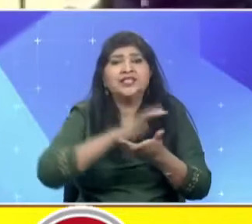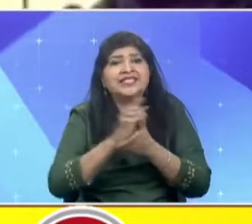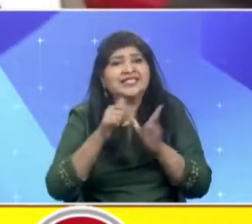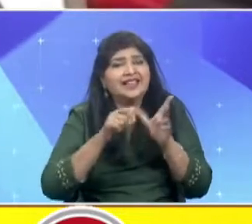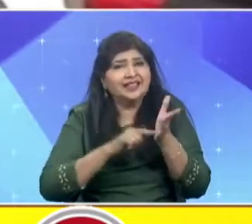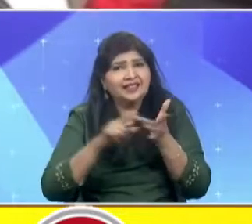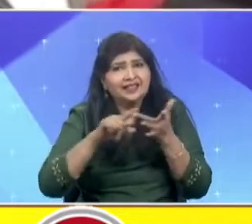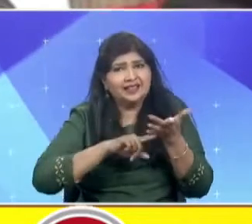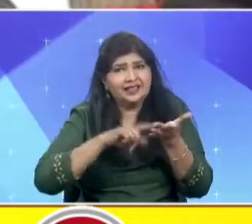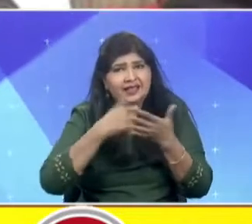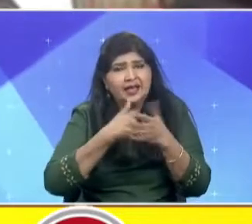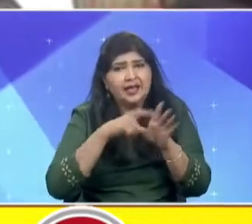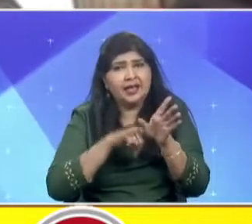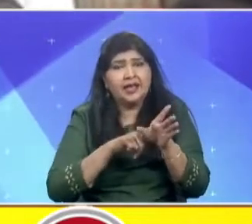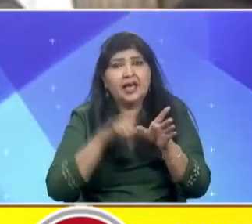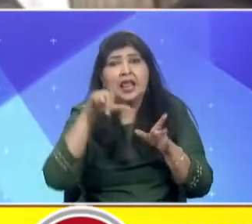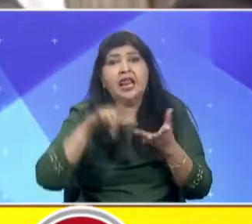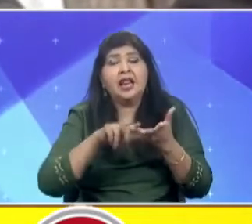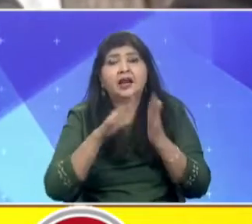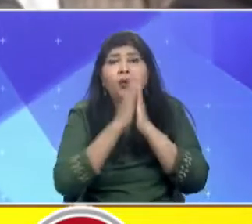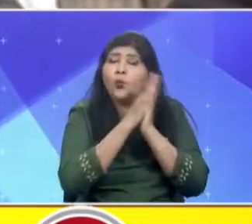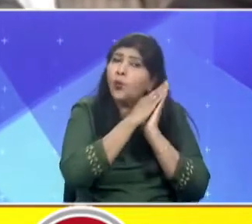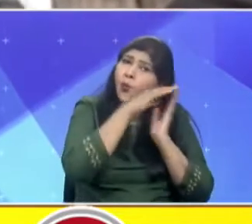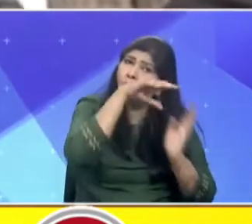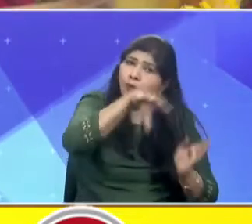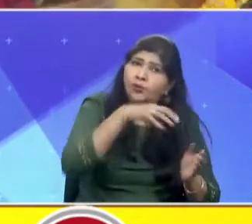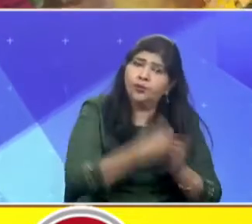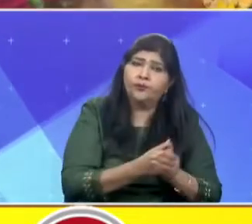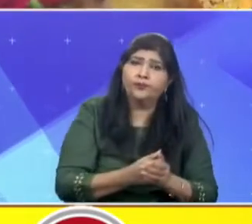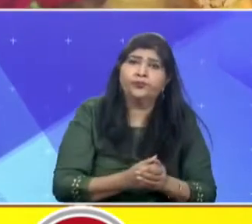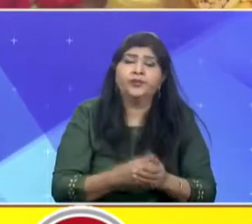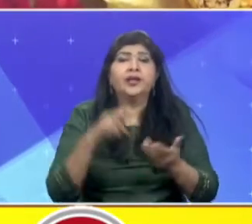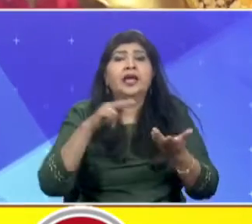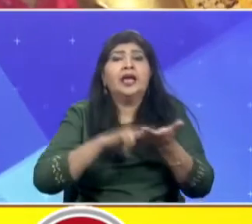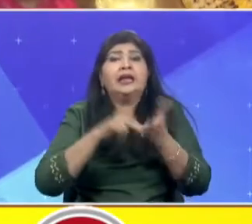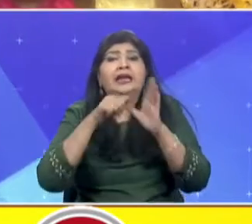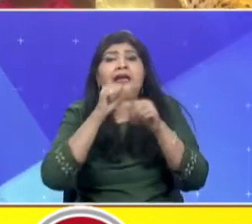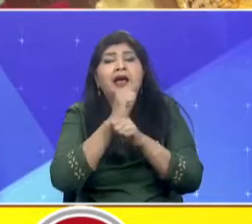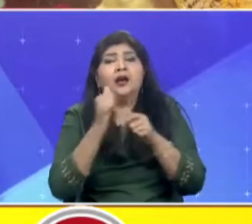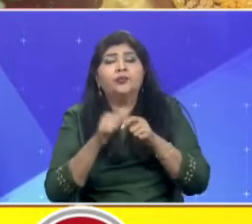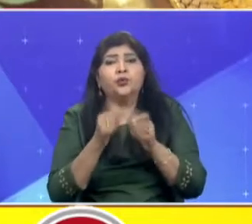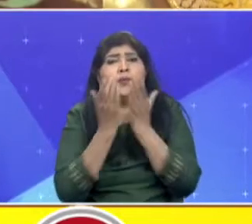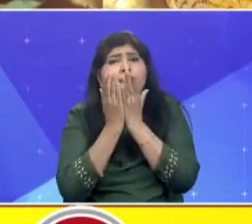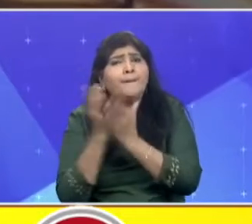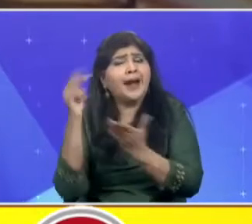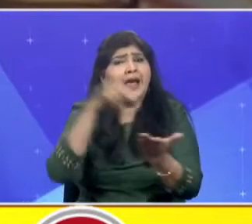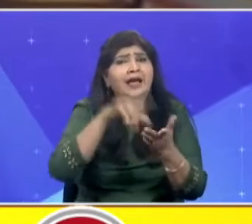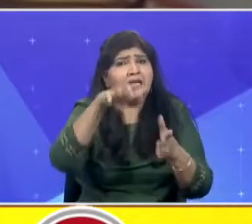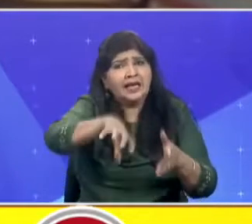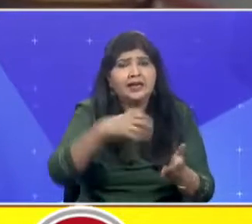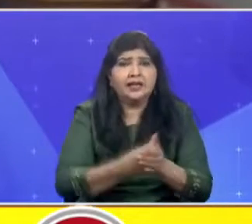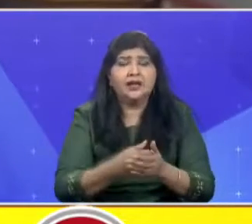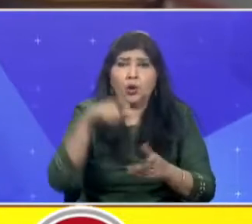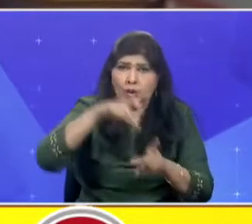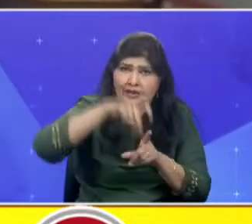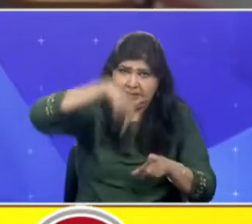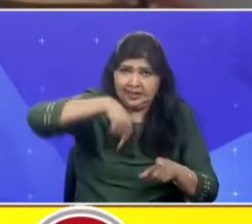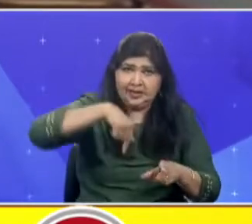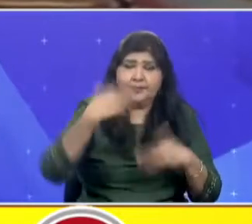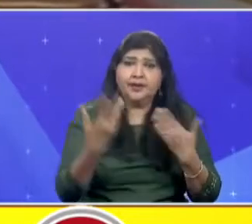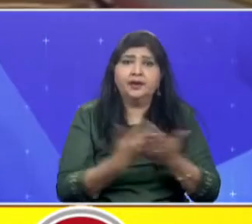हो, लंदन का उनका घर हो, नागपुर की दीक्षा भूमि हो या दिल्ली